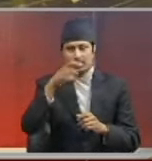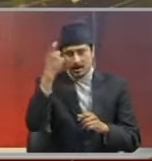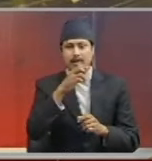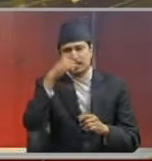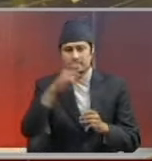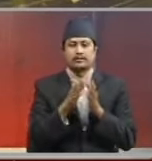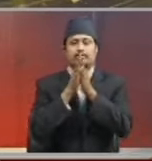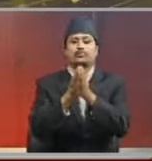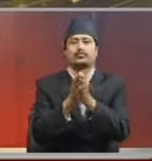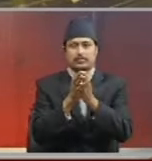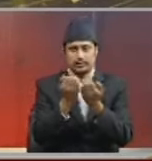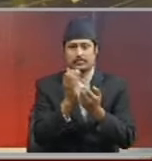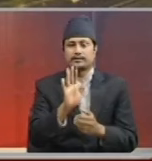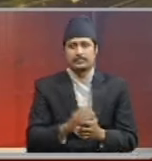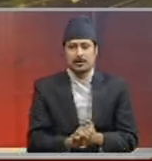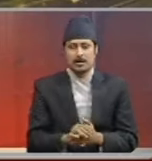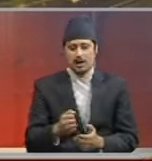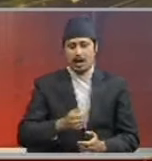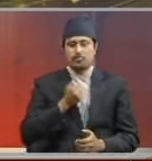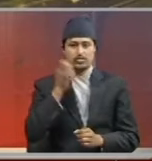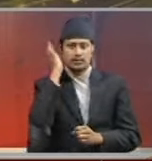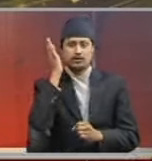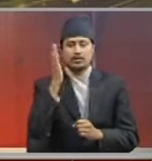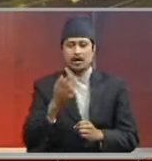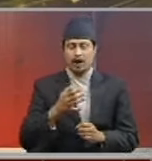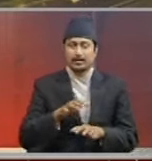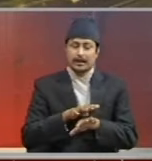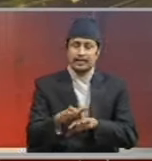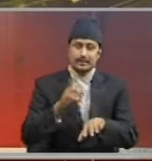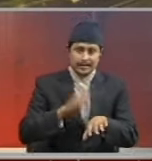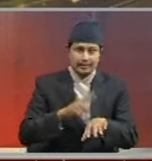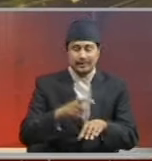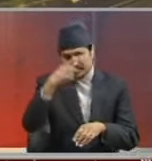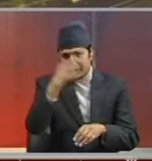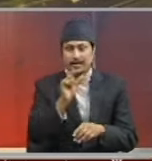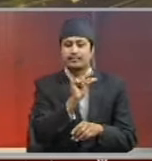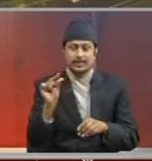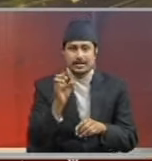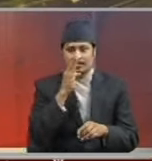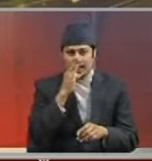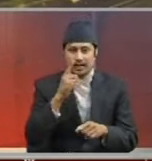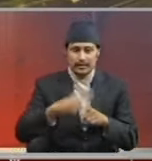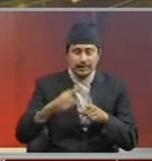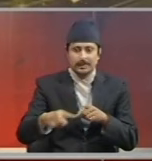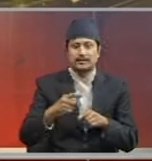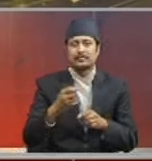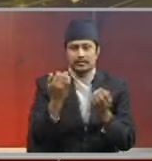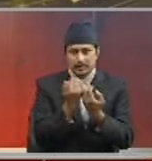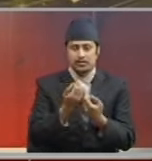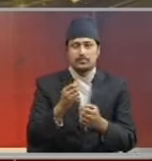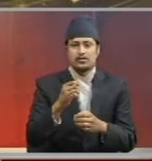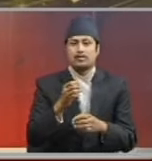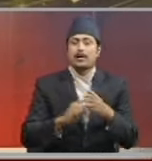जनतालाई आग्रह गरे। आफ्नो सम्बोधनको अधिकांश समय तराई मधेसको विषयमा खर्चिएका प्रधानमन्त्री